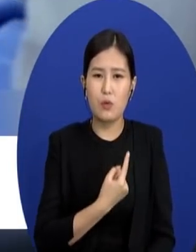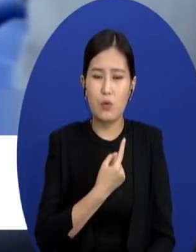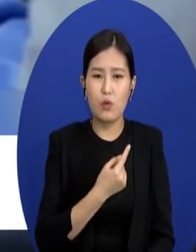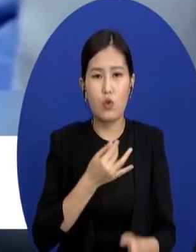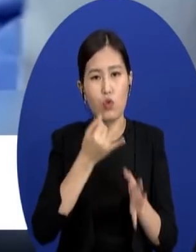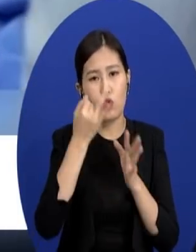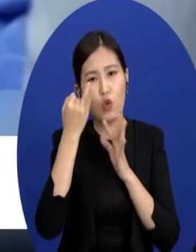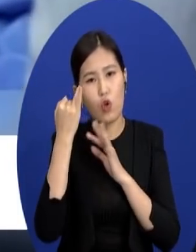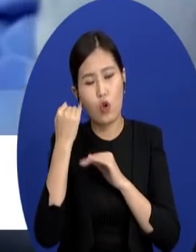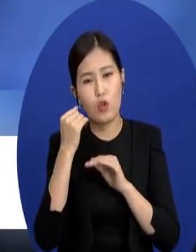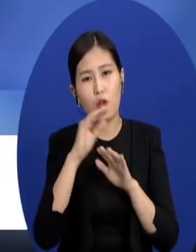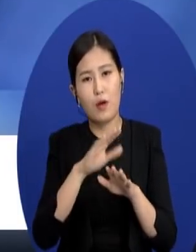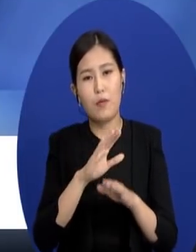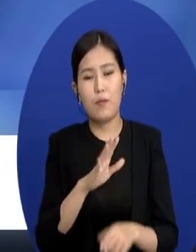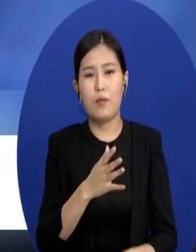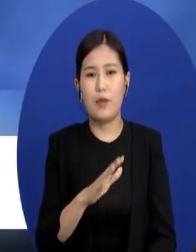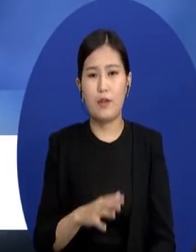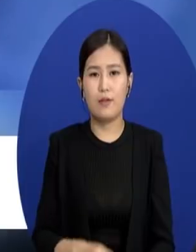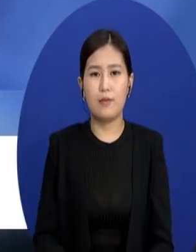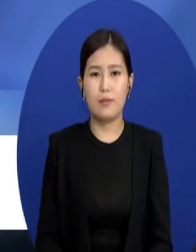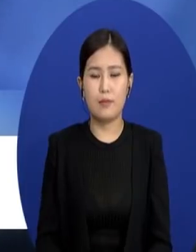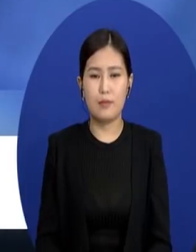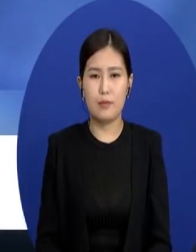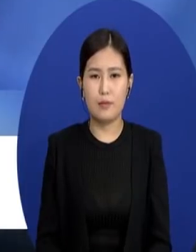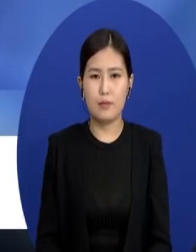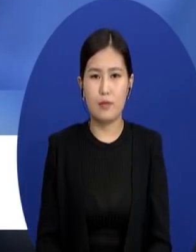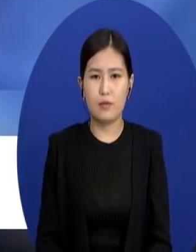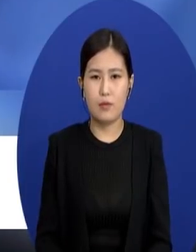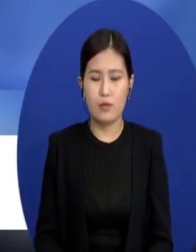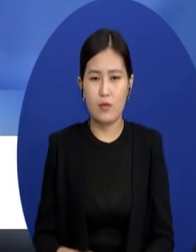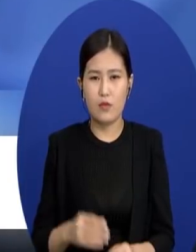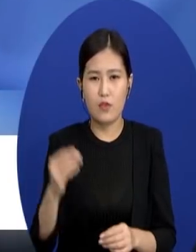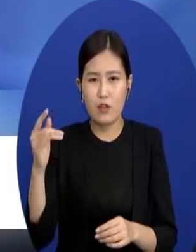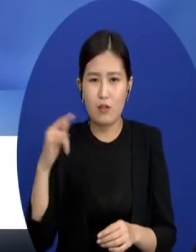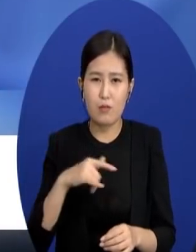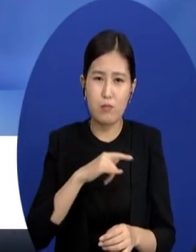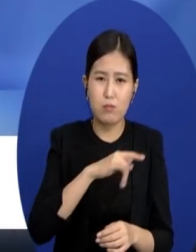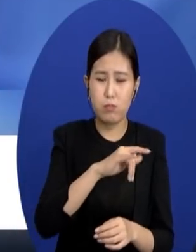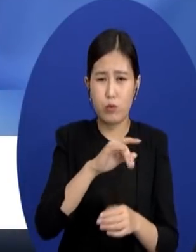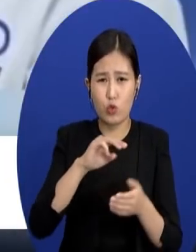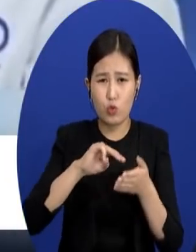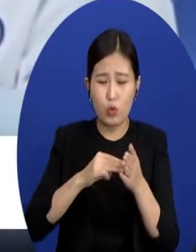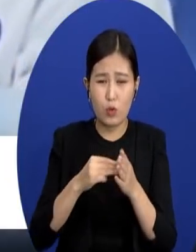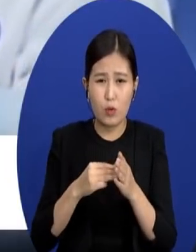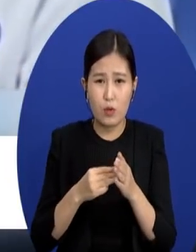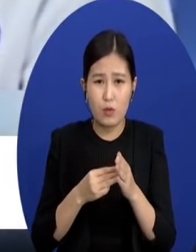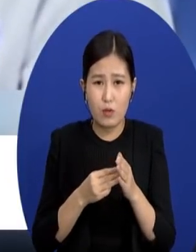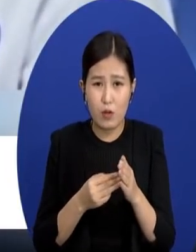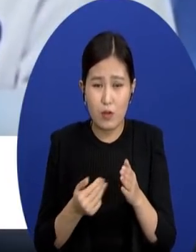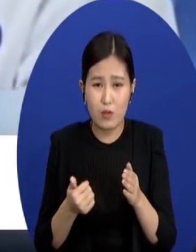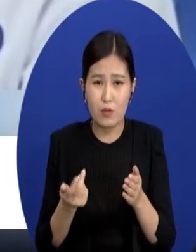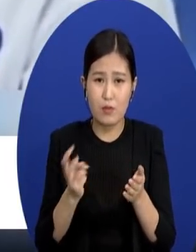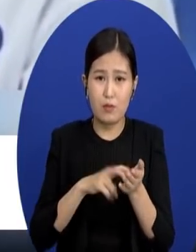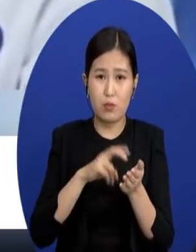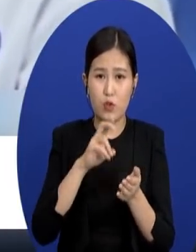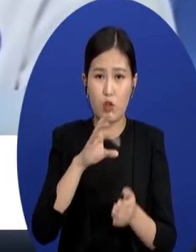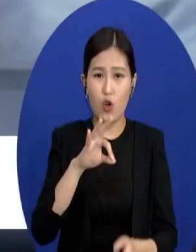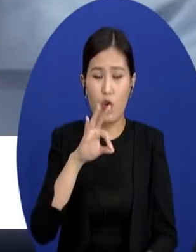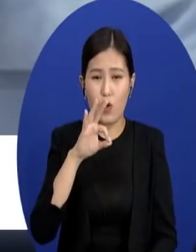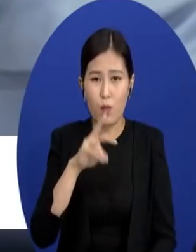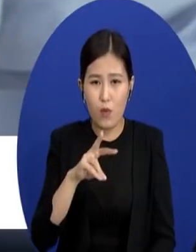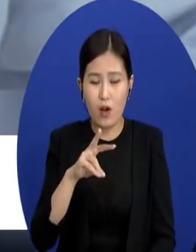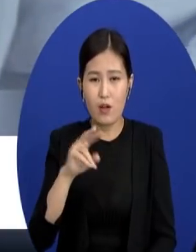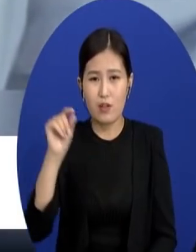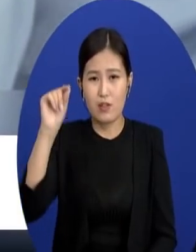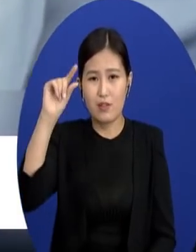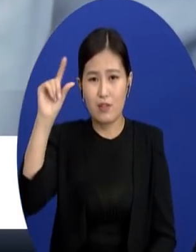хоног орчим байрлах юм байна. За хэрвээ энэ төлөвлөгөө амжилттай биелвэл бүгд найрамдах хятад ард улс сарнаас дэлхийд дээж авч